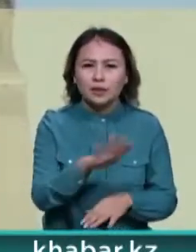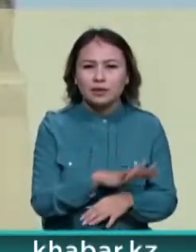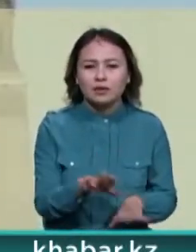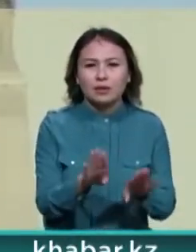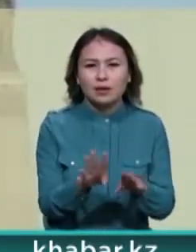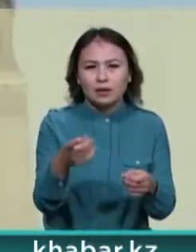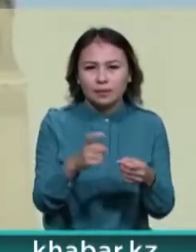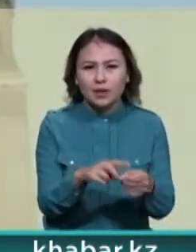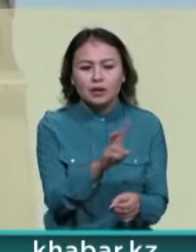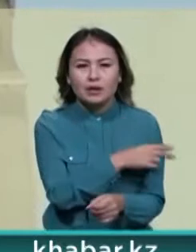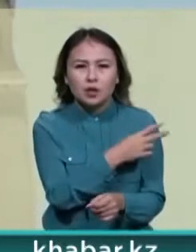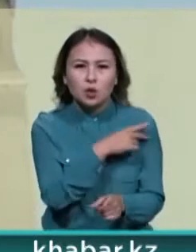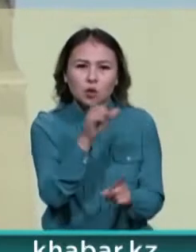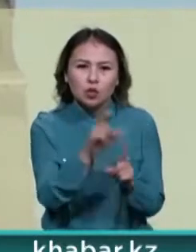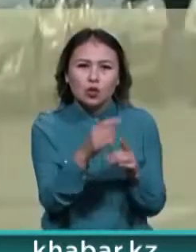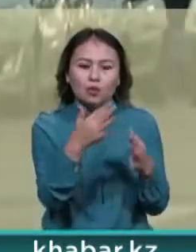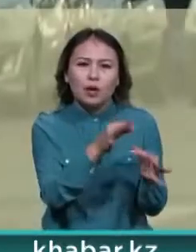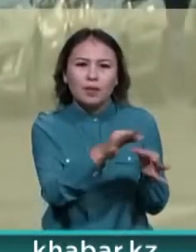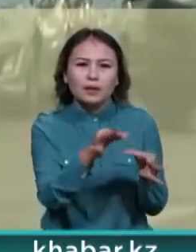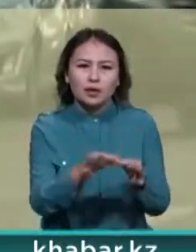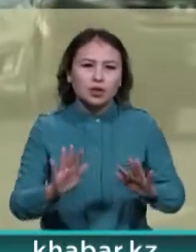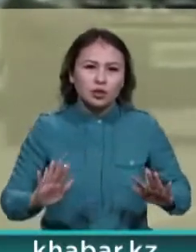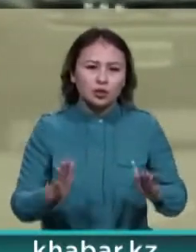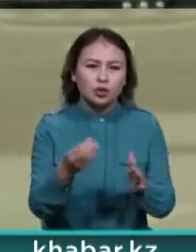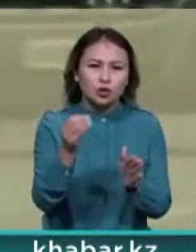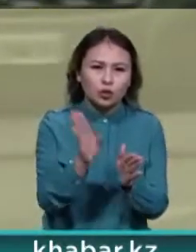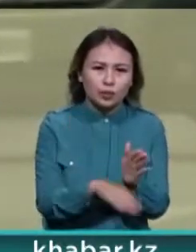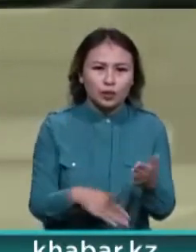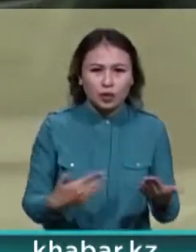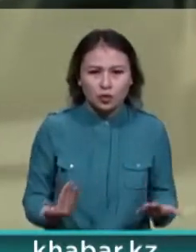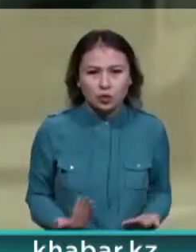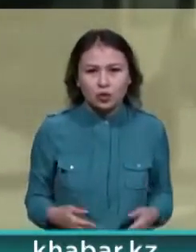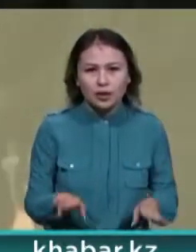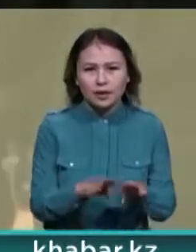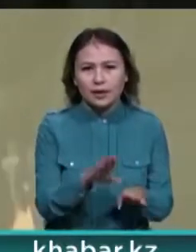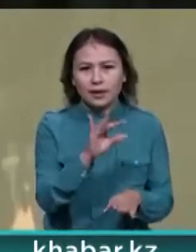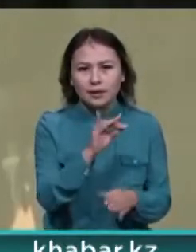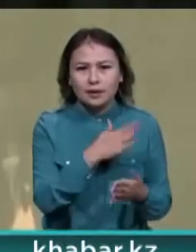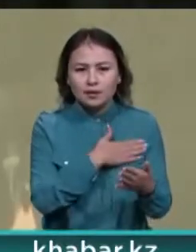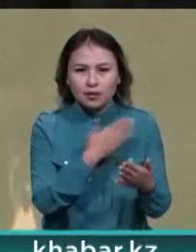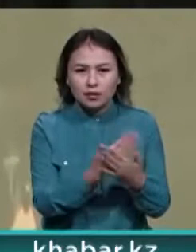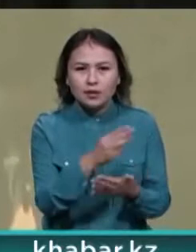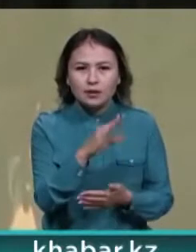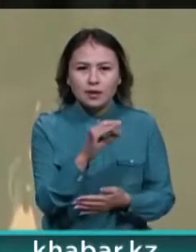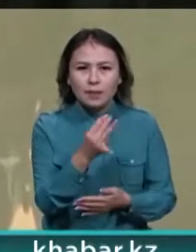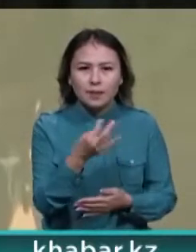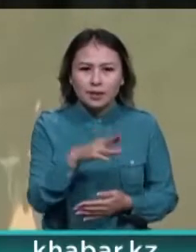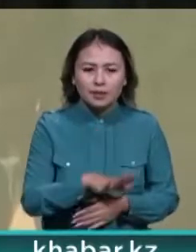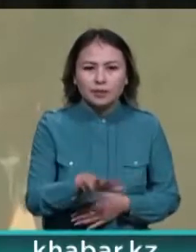елді мекендерде тіркелген. Дәрігерлердің сөзінше, бұл аймақта жағдайдың ушығып тұрғаны сонша интенсивті терапия